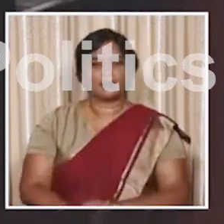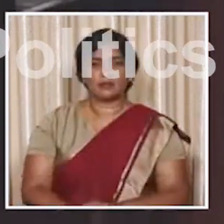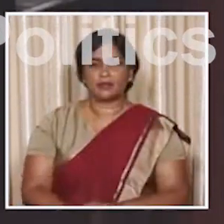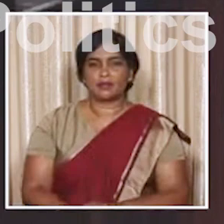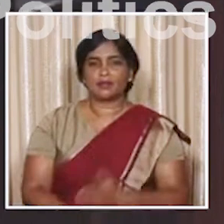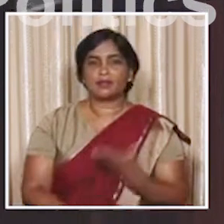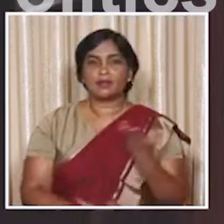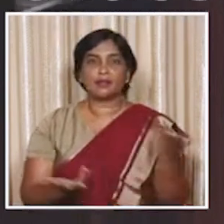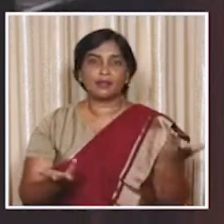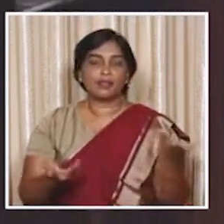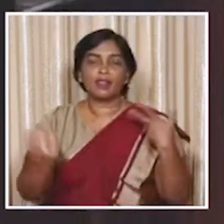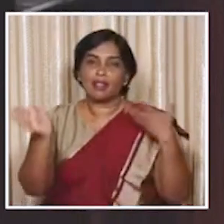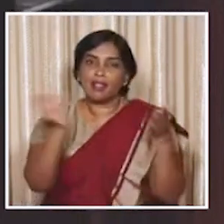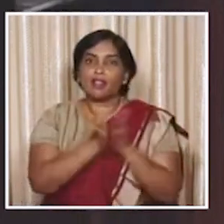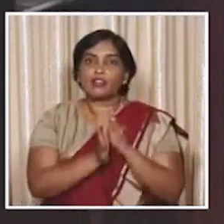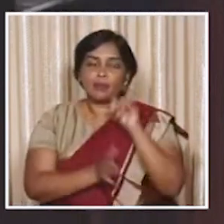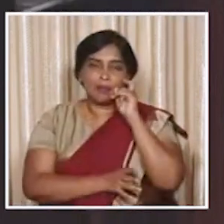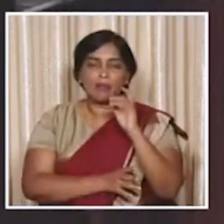බලන්නකෝ